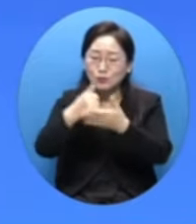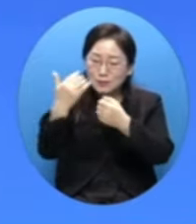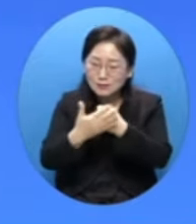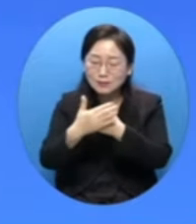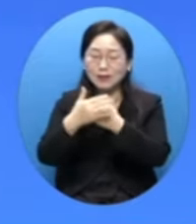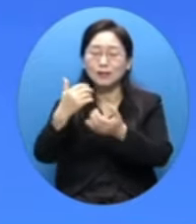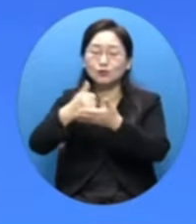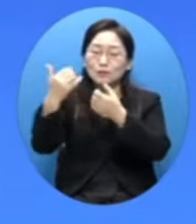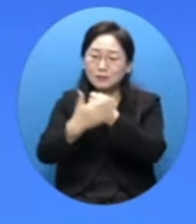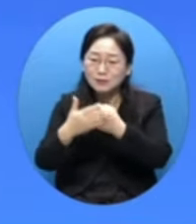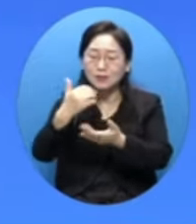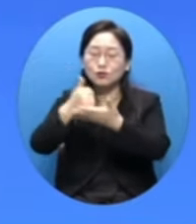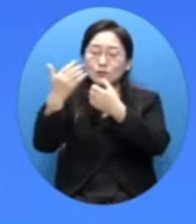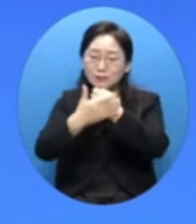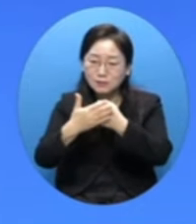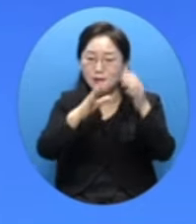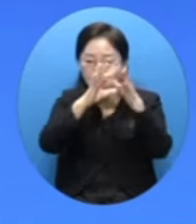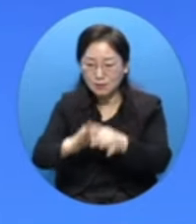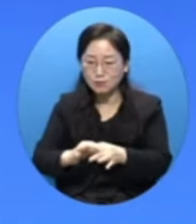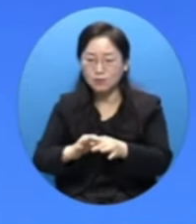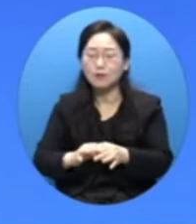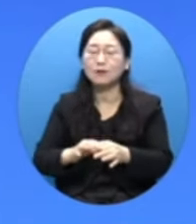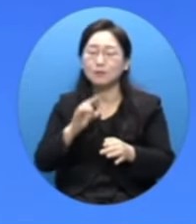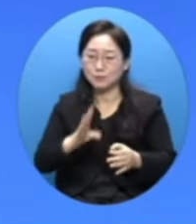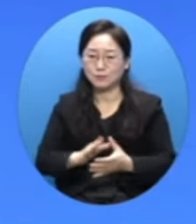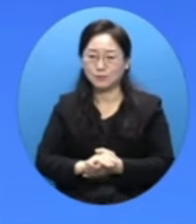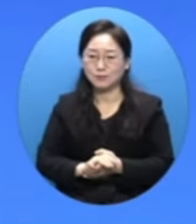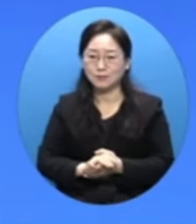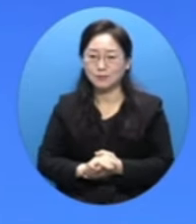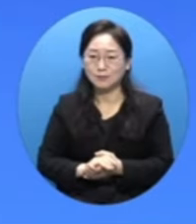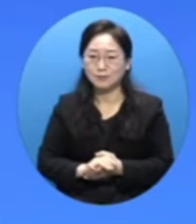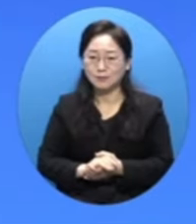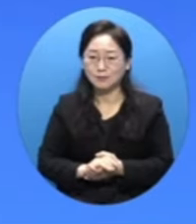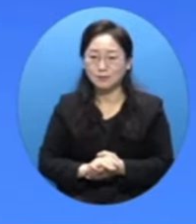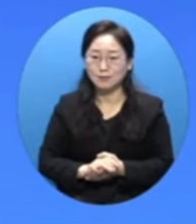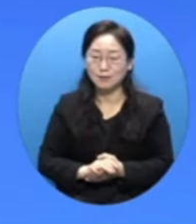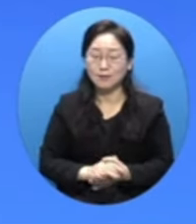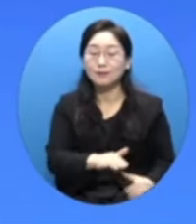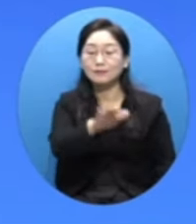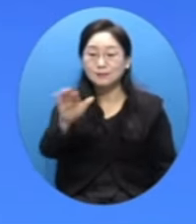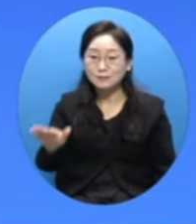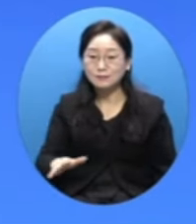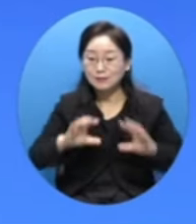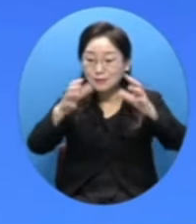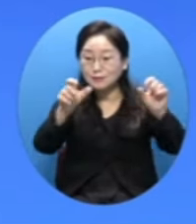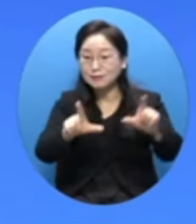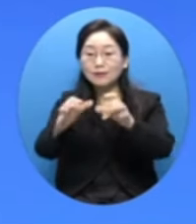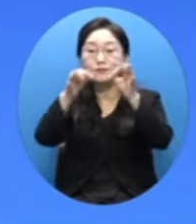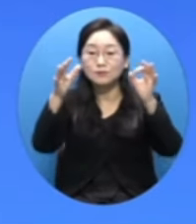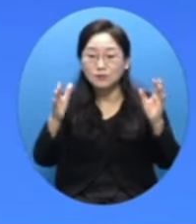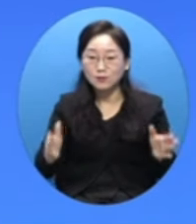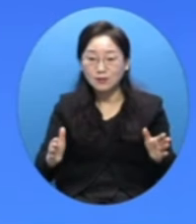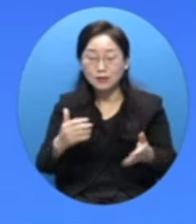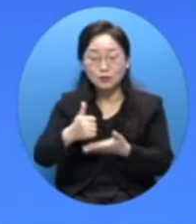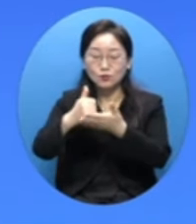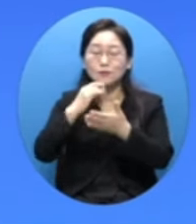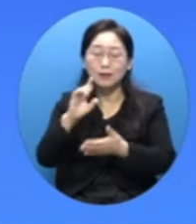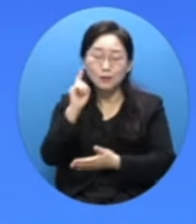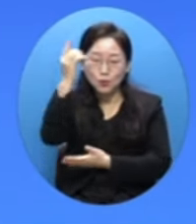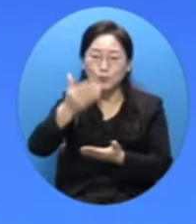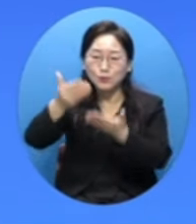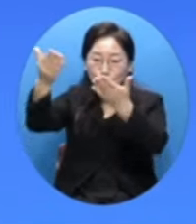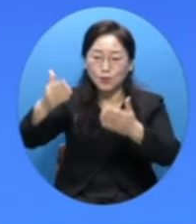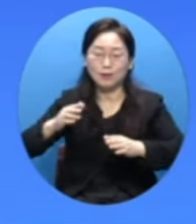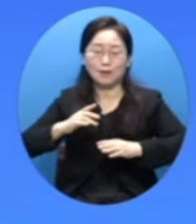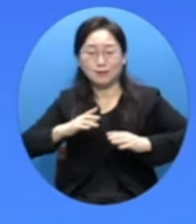은혜고 마지막도 주님의 은혜인 것입니다. 우리가 이상 사는 동안 주님만 높이고 주님만